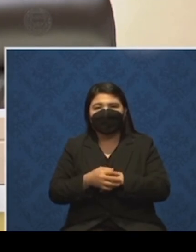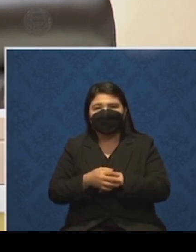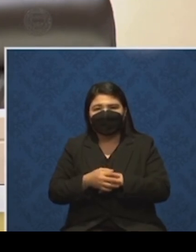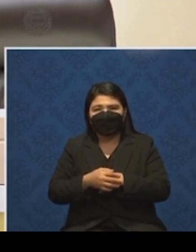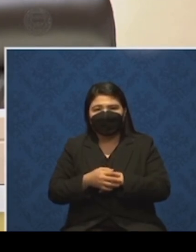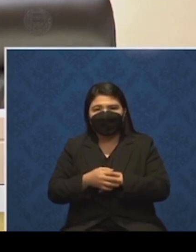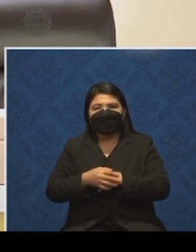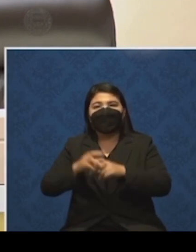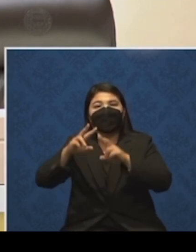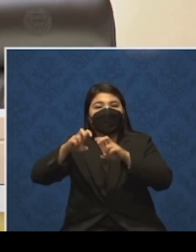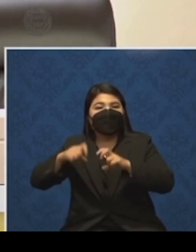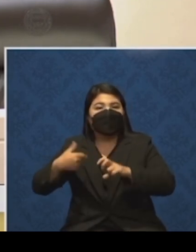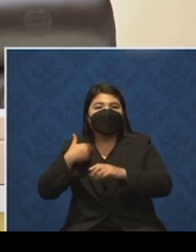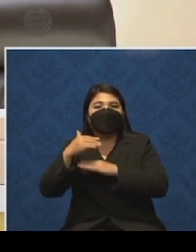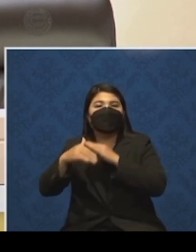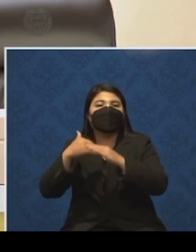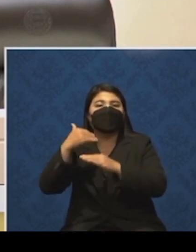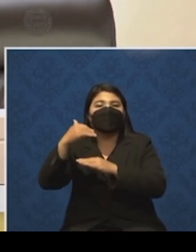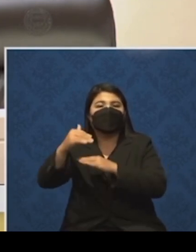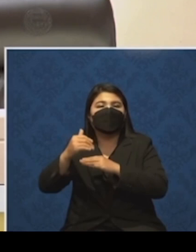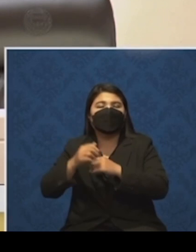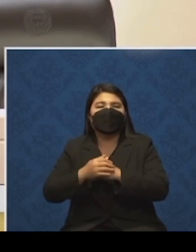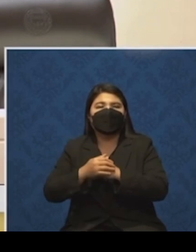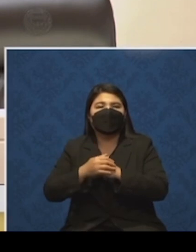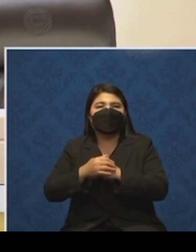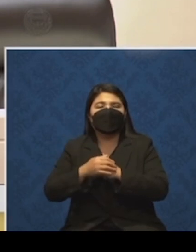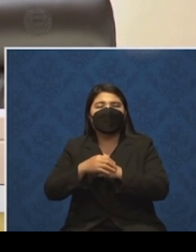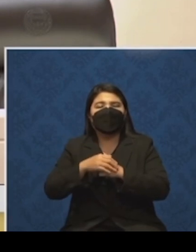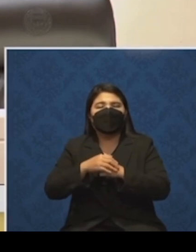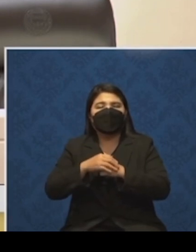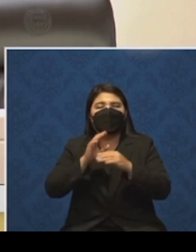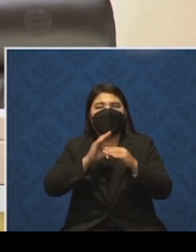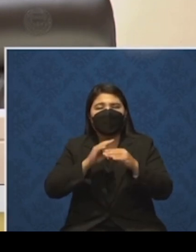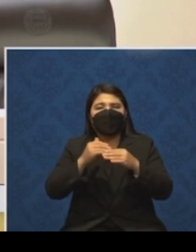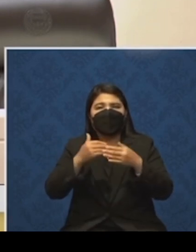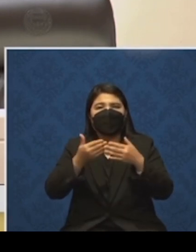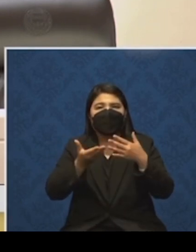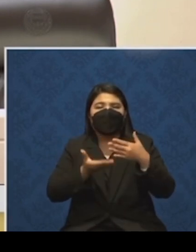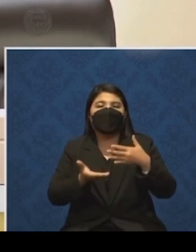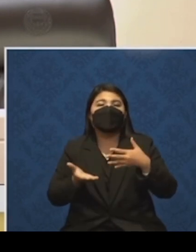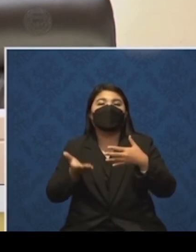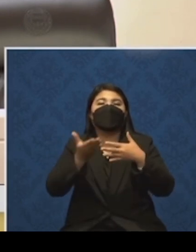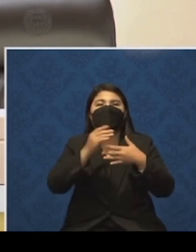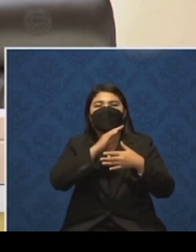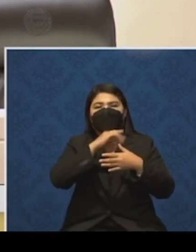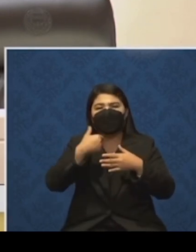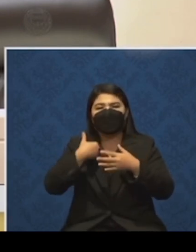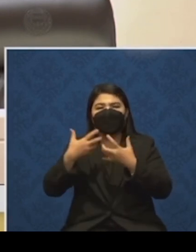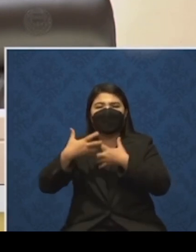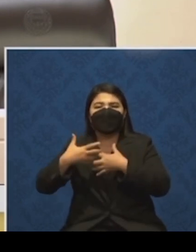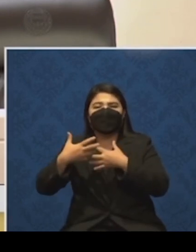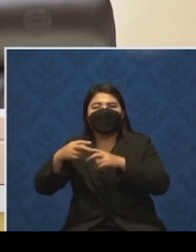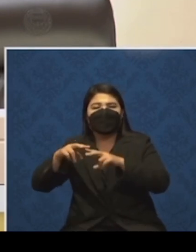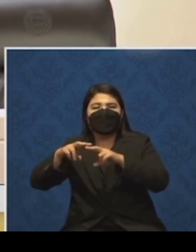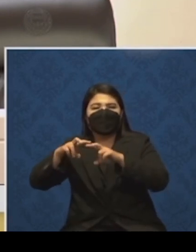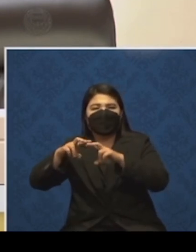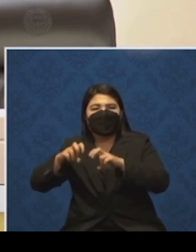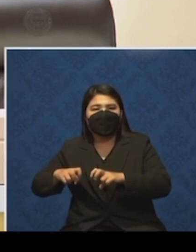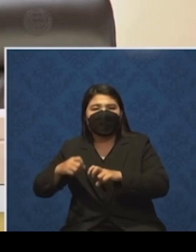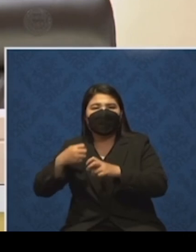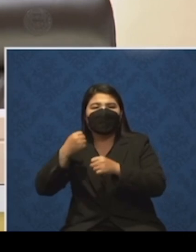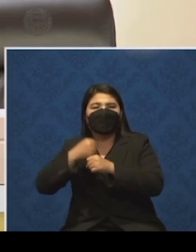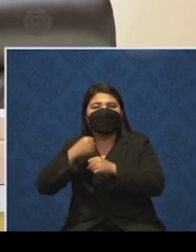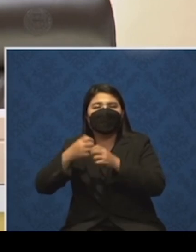ทธปกรณ์ที่มีอยู่แล้วให้มีประสิทธิภาพสูงขึ้นแต่ถ้าวิจัยแล้วเพื่อการผลิตนั้นก็จะมอบให้สทป